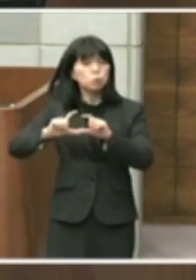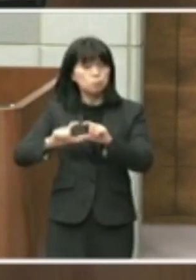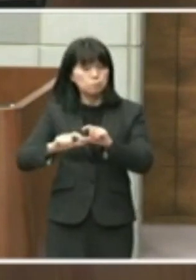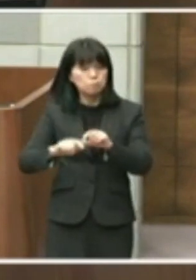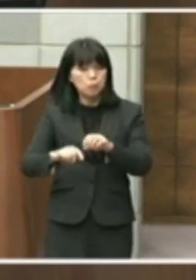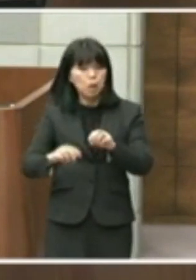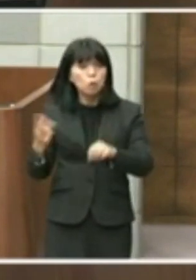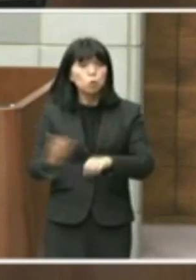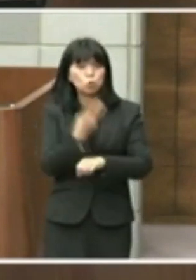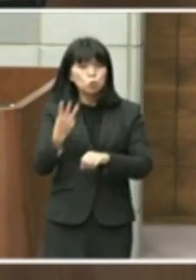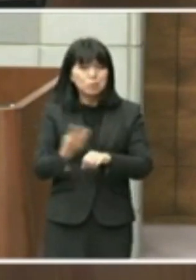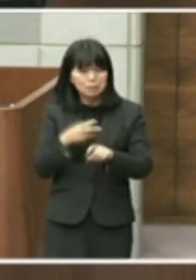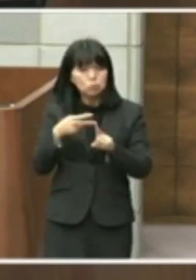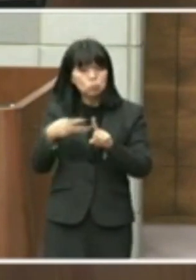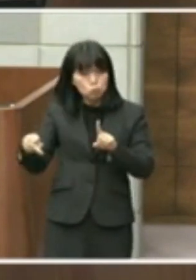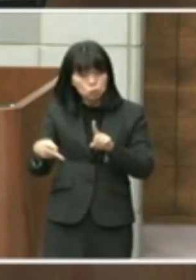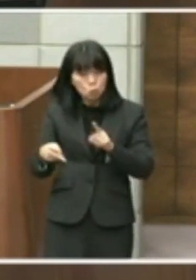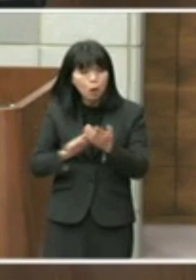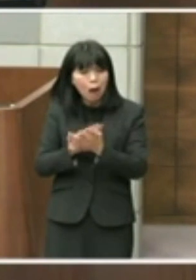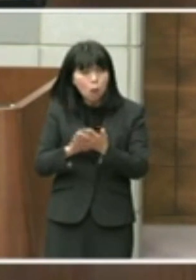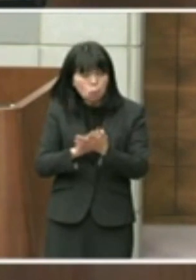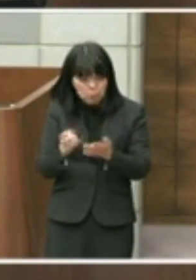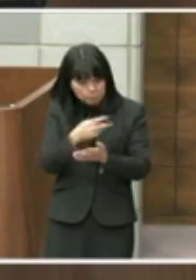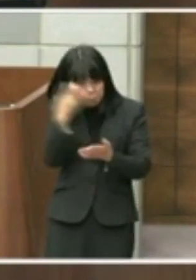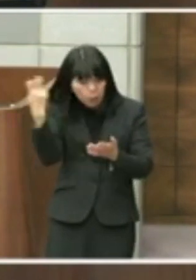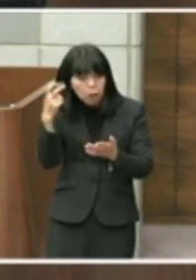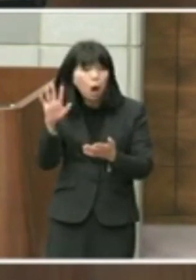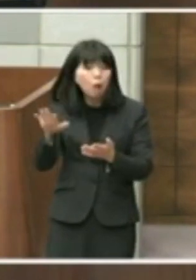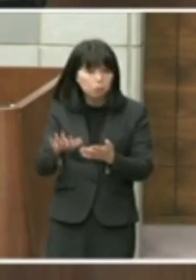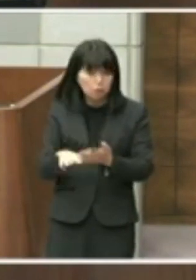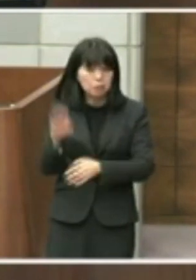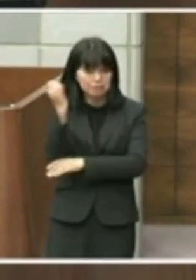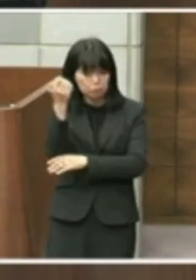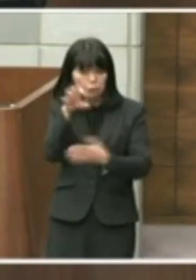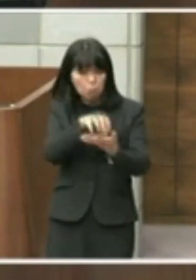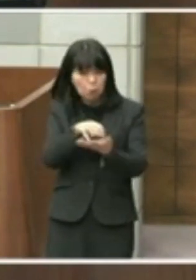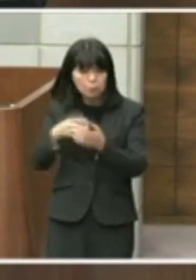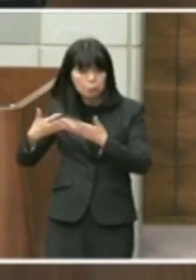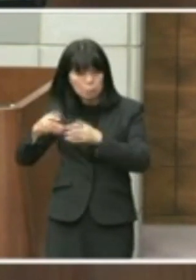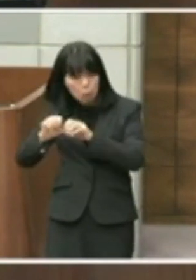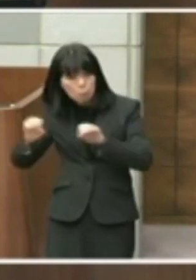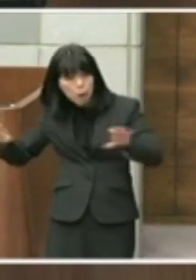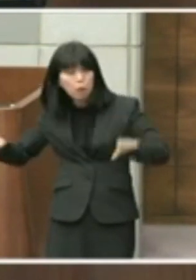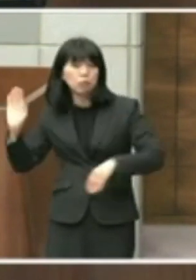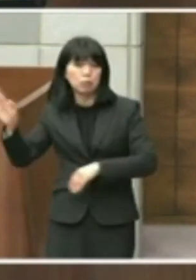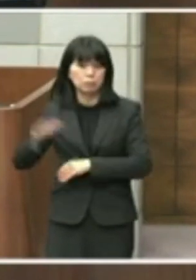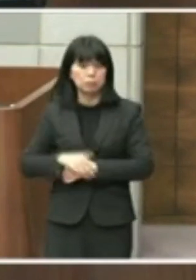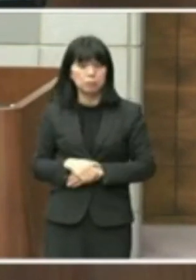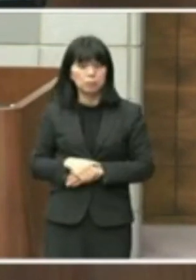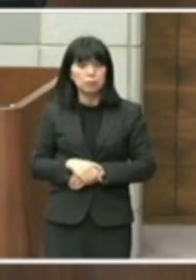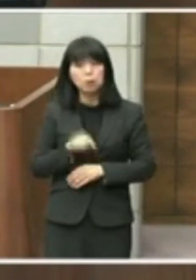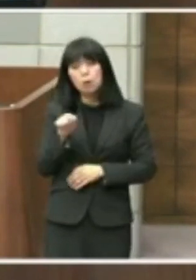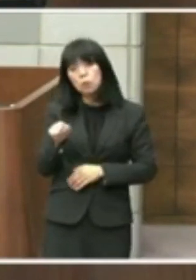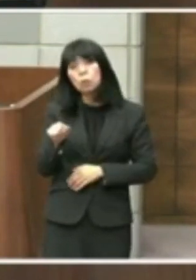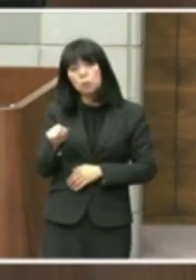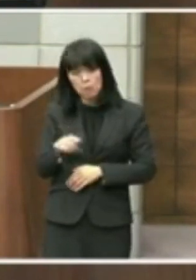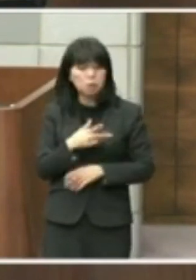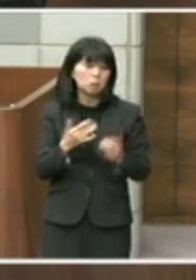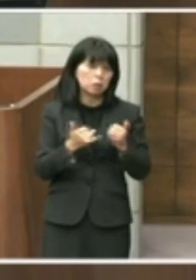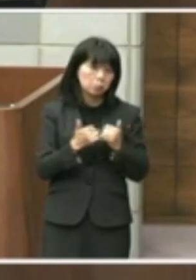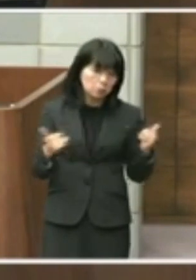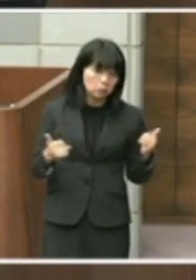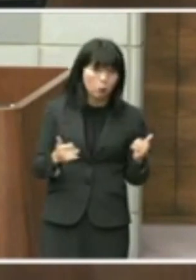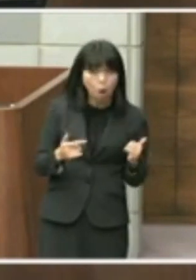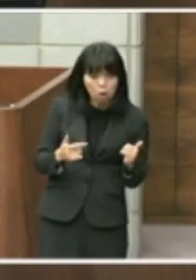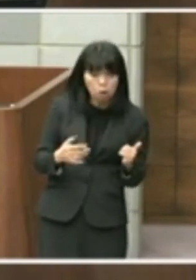機フッ素化合物が検出されたことが報道等により広く公表されました。これにより市民の